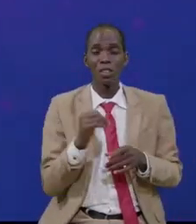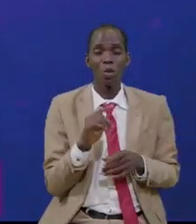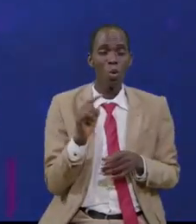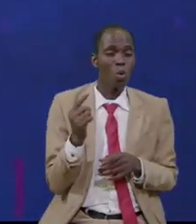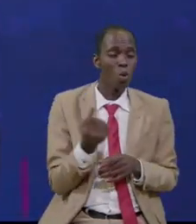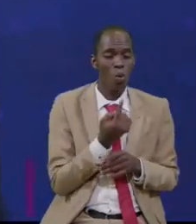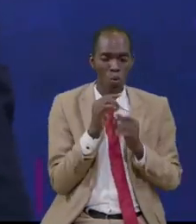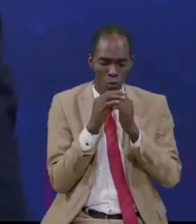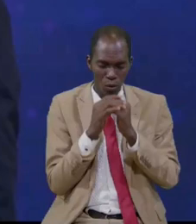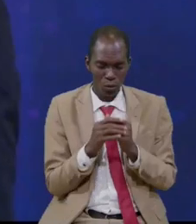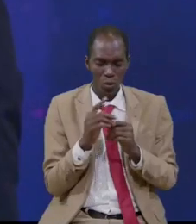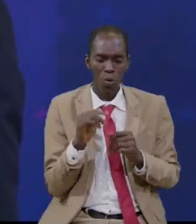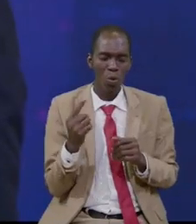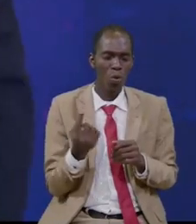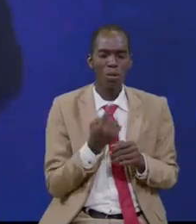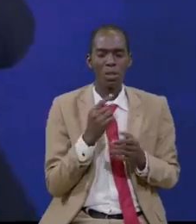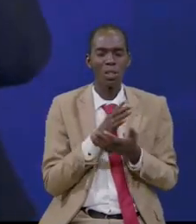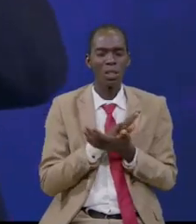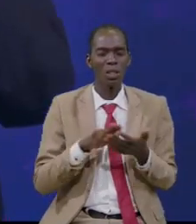La seule purification